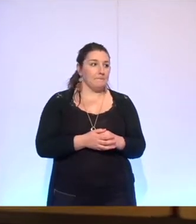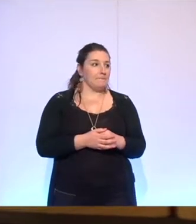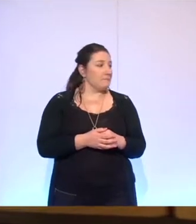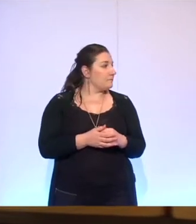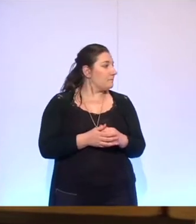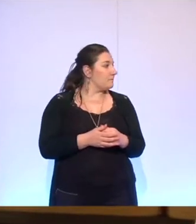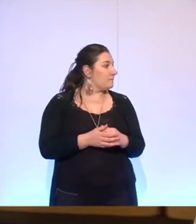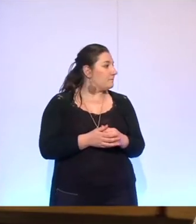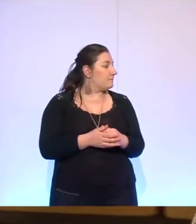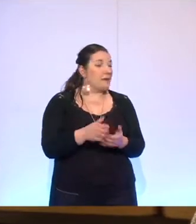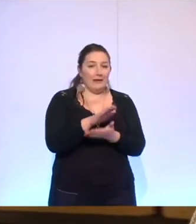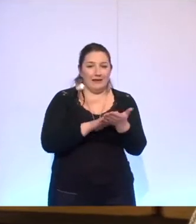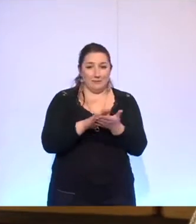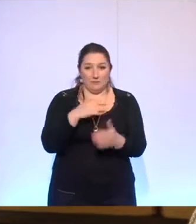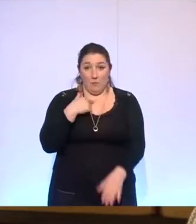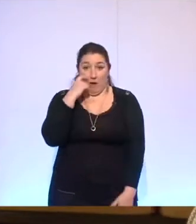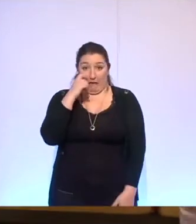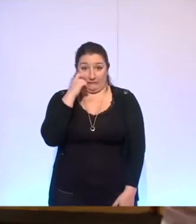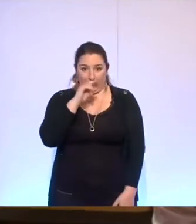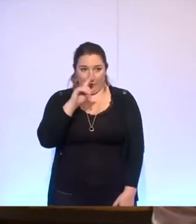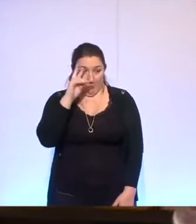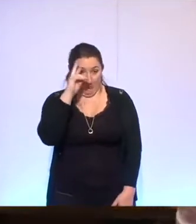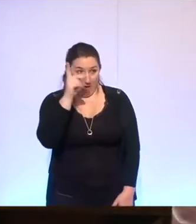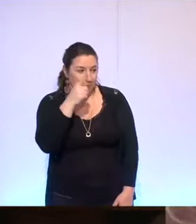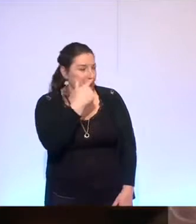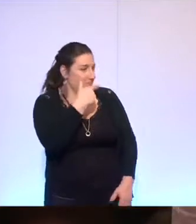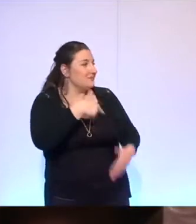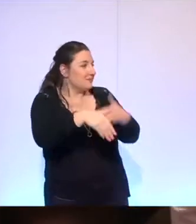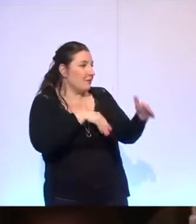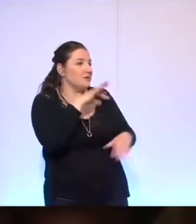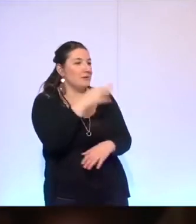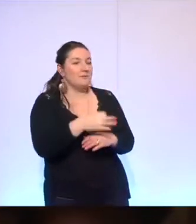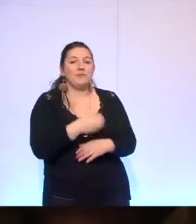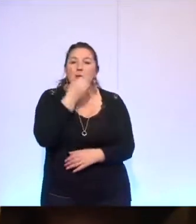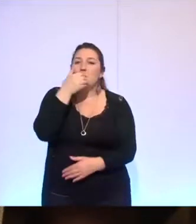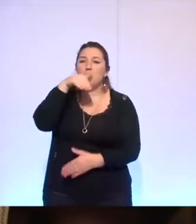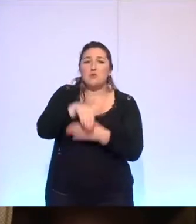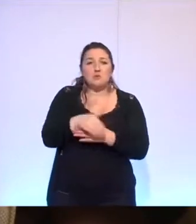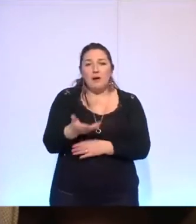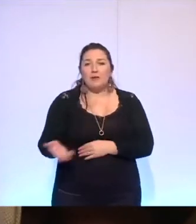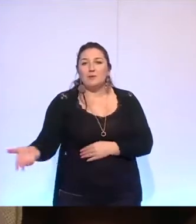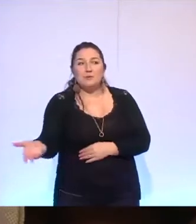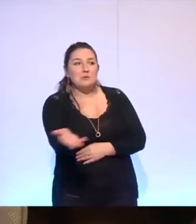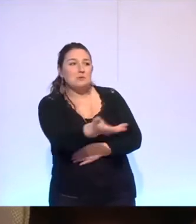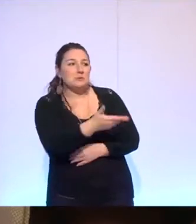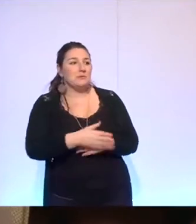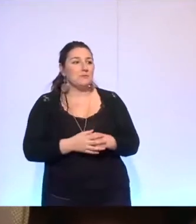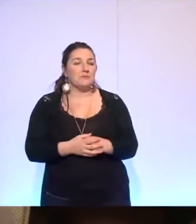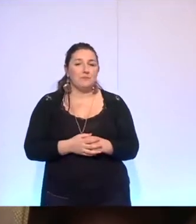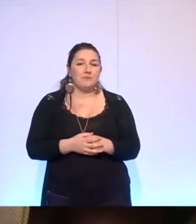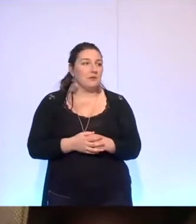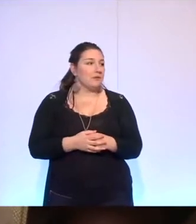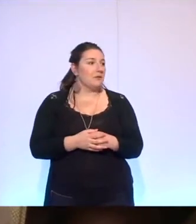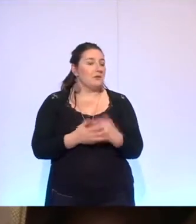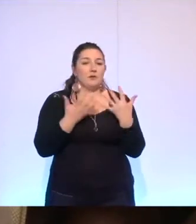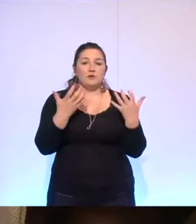Excusez-moi, je ne suis pas très experte. Ça a l'air de fonctionner. Bonsoir à tous. Je veux prendre